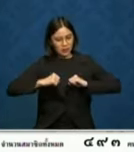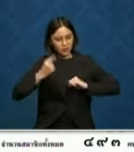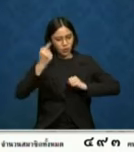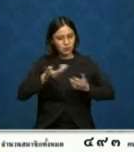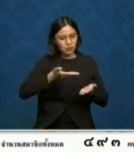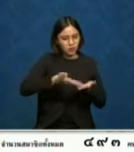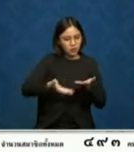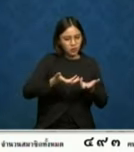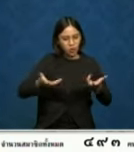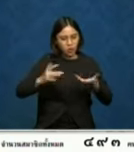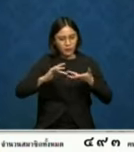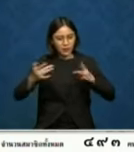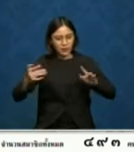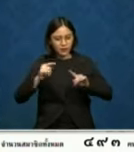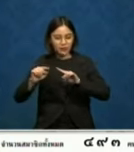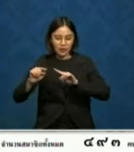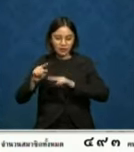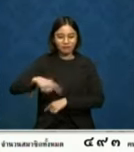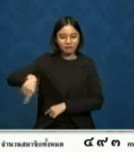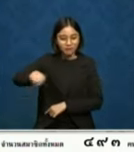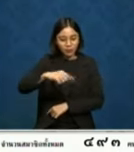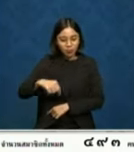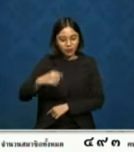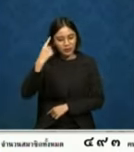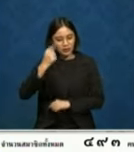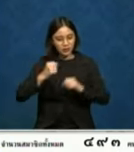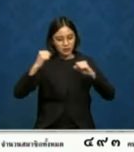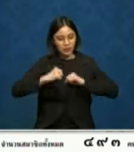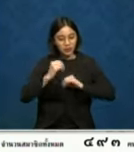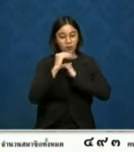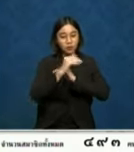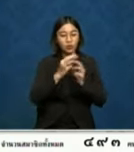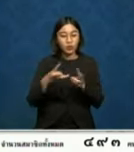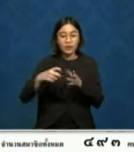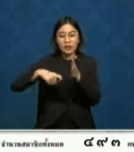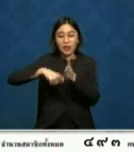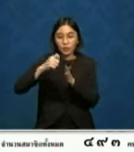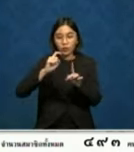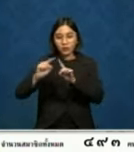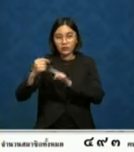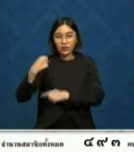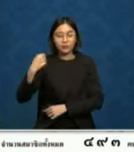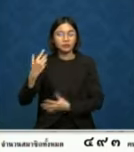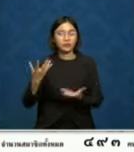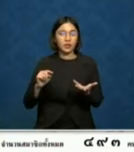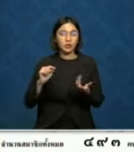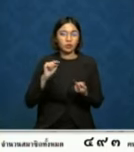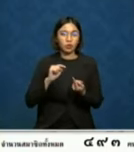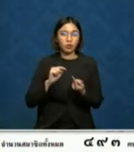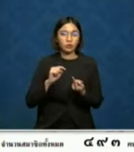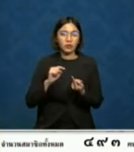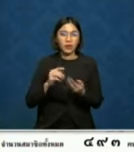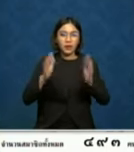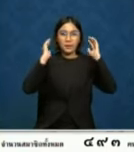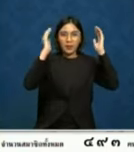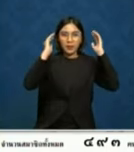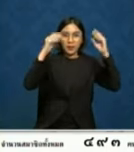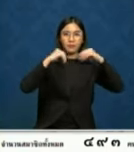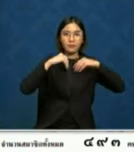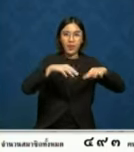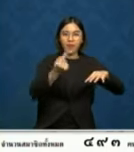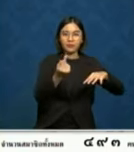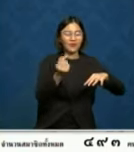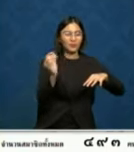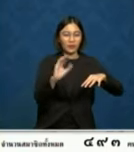ซื้อสินค้าออนไลน์ของพวกพวกเขาเหล่านั้นถูกกำหนดโดยปัจจัยที่เกินกว่ามากกว่าแค่การโปรโมทสินค้า